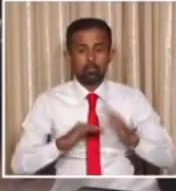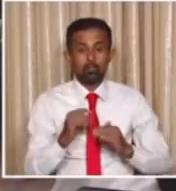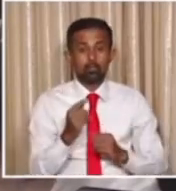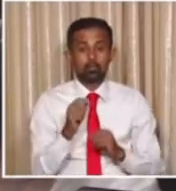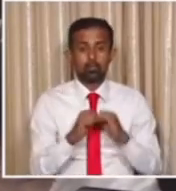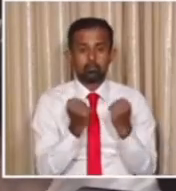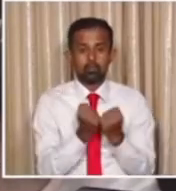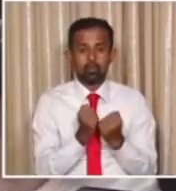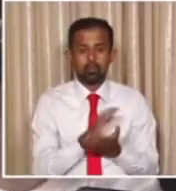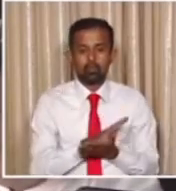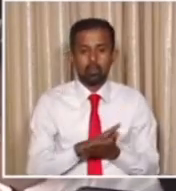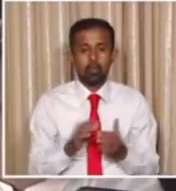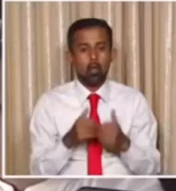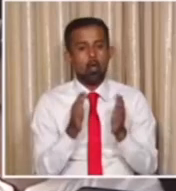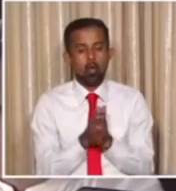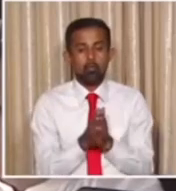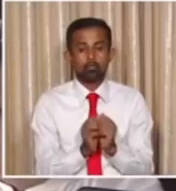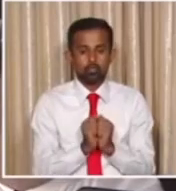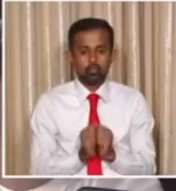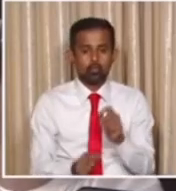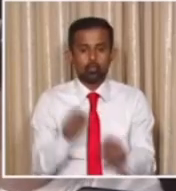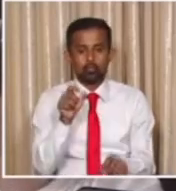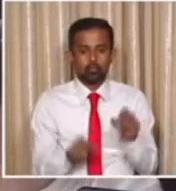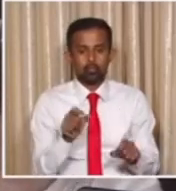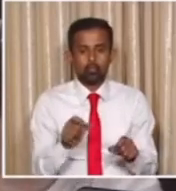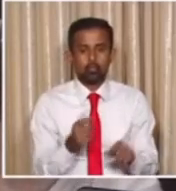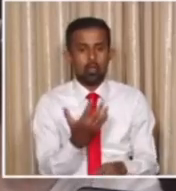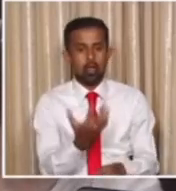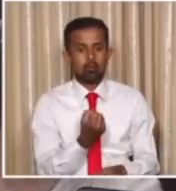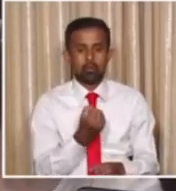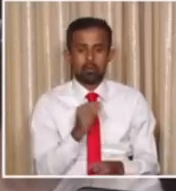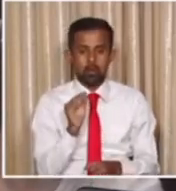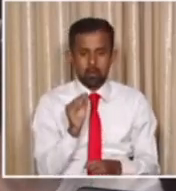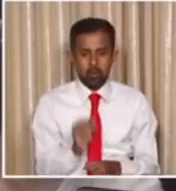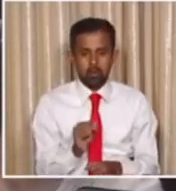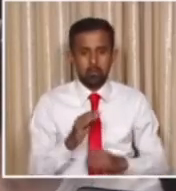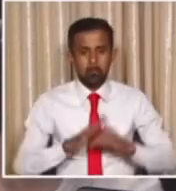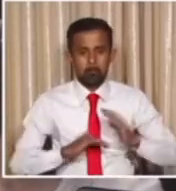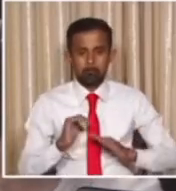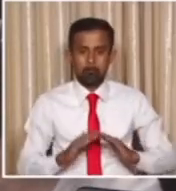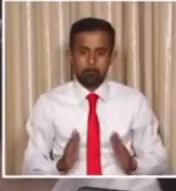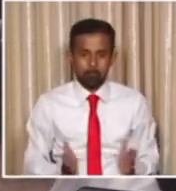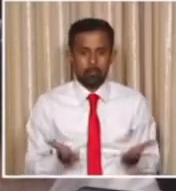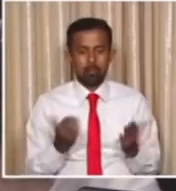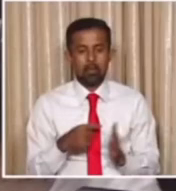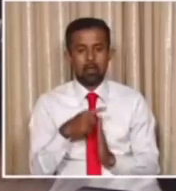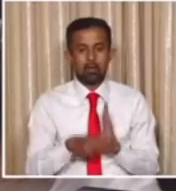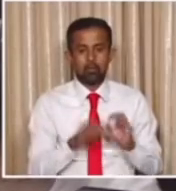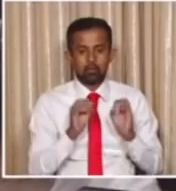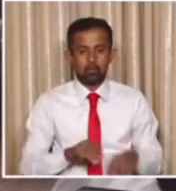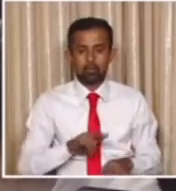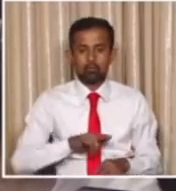වේදීන් සාමාන්‍යයෙන් සියලුම වෘත්තීය වේදීන් ඔවුන්ට අවස්ථාවක් තිබ්බනම් ඒ අවස්ථාව ප්‍රයෝජනයට අරගෙන රටහැර